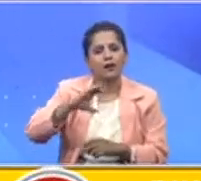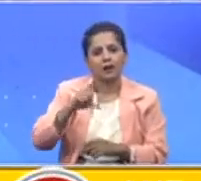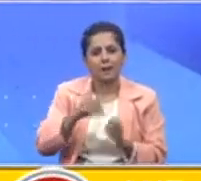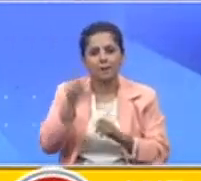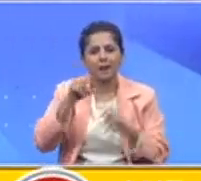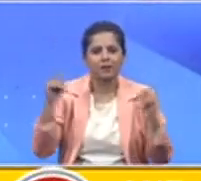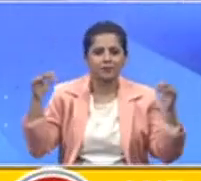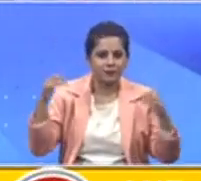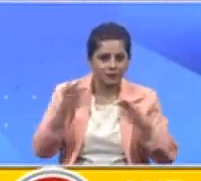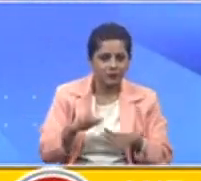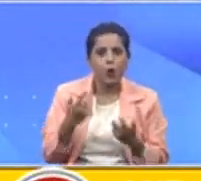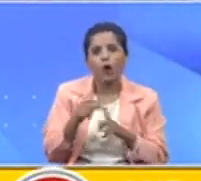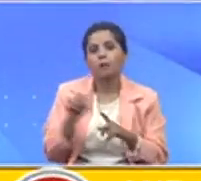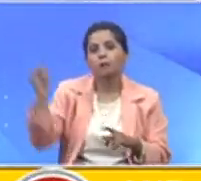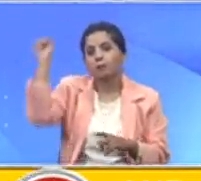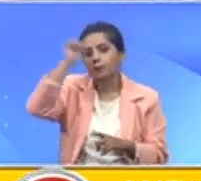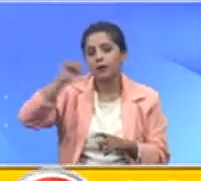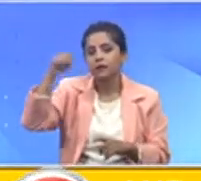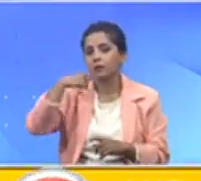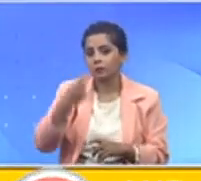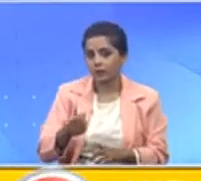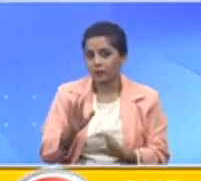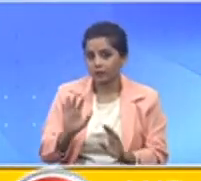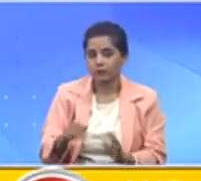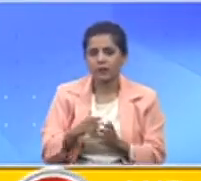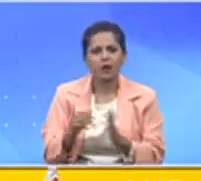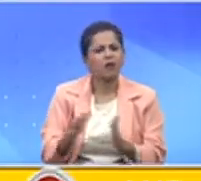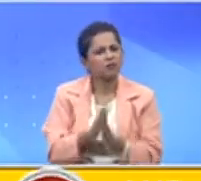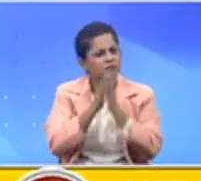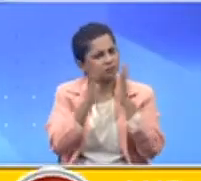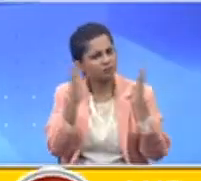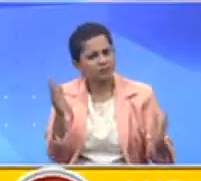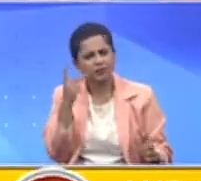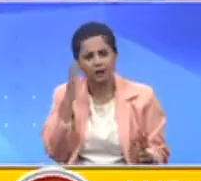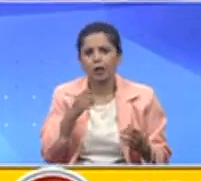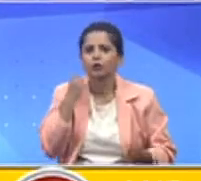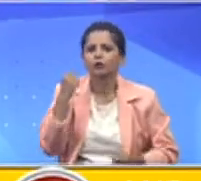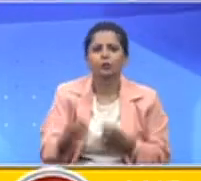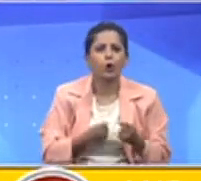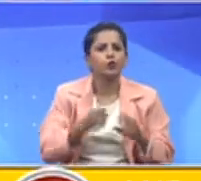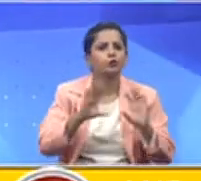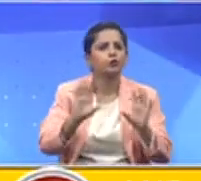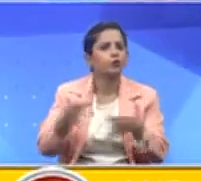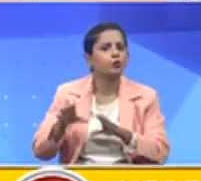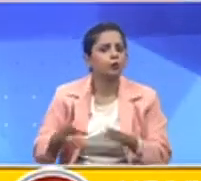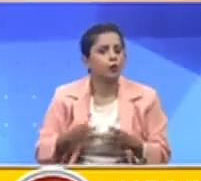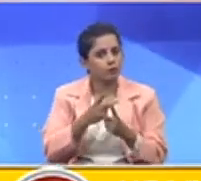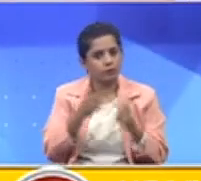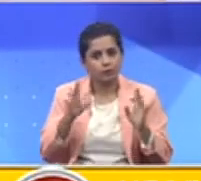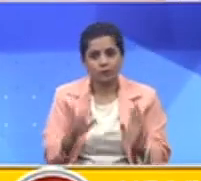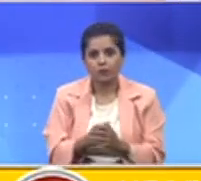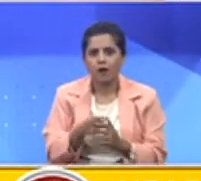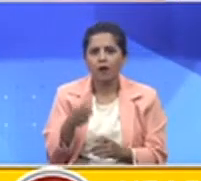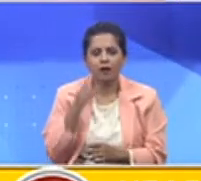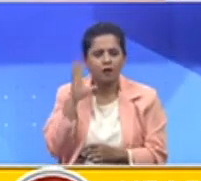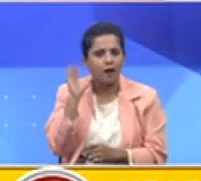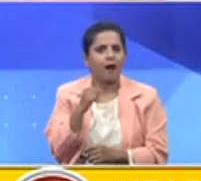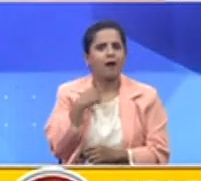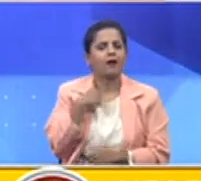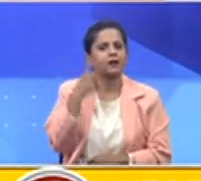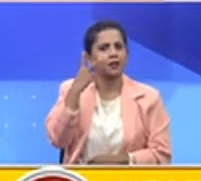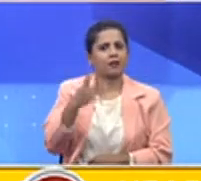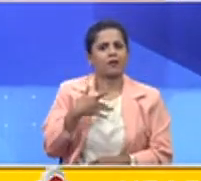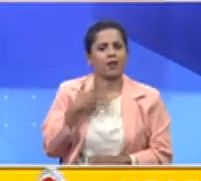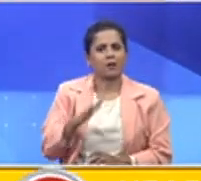और पंजाब में धेर सारे स्पॉर्ट्स ग्रुप्स हो ये सुनकर लगता है